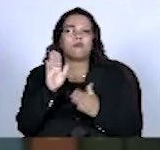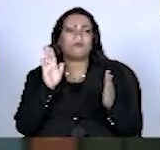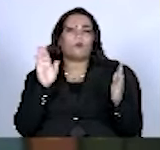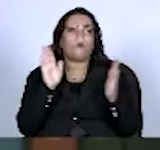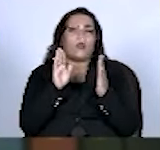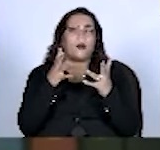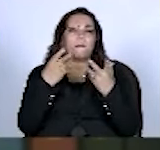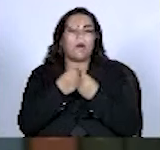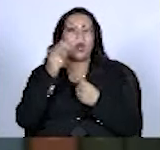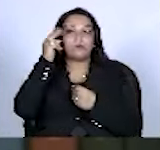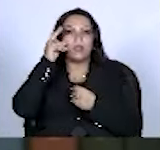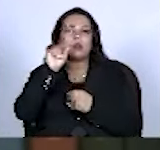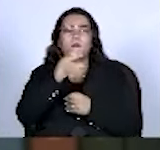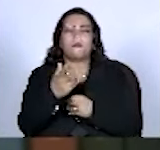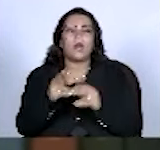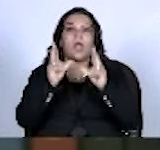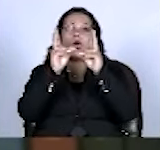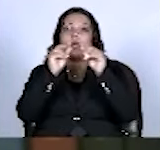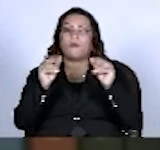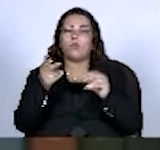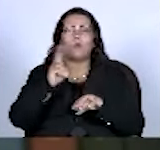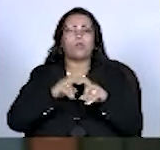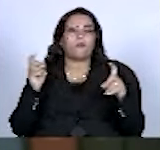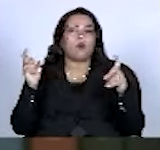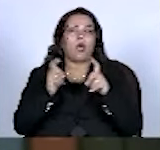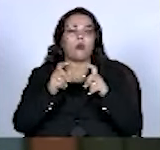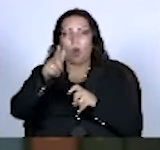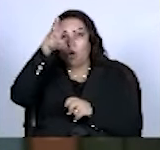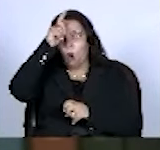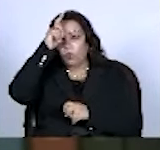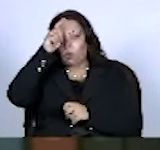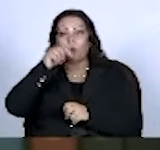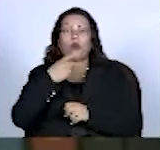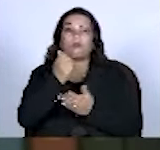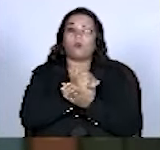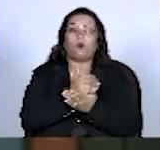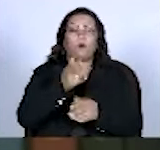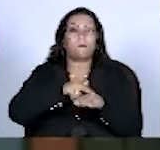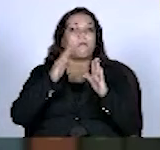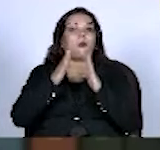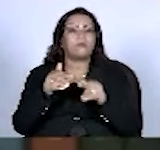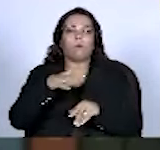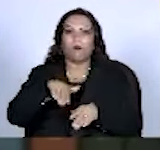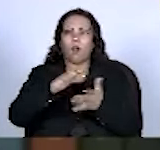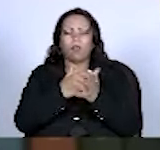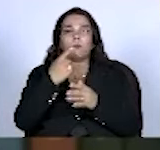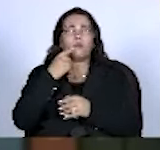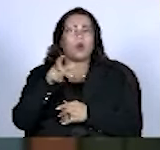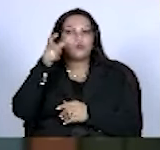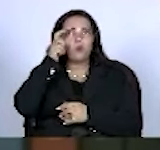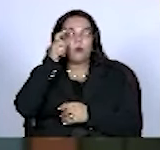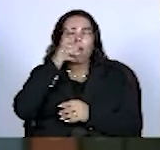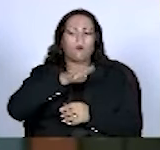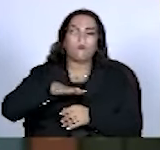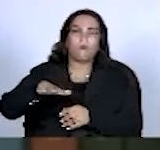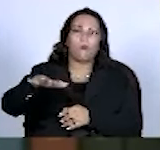مع اسرائيل زي لبنان وايضا التحديات الاقتصاديه في الاردن والتحديات الاقتصاديه في مصر وايضا الموقف في سوريا يعني